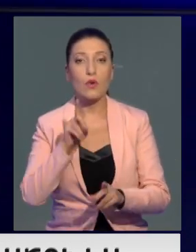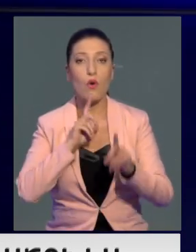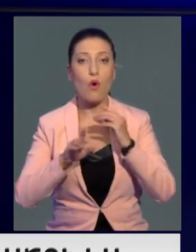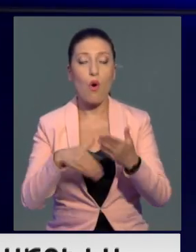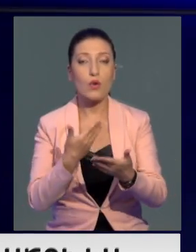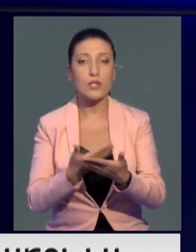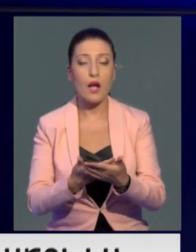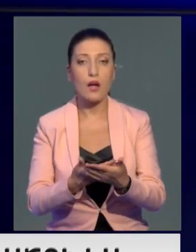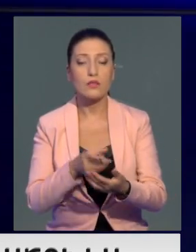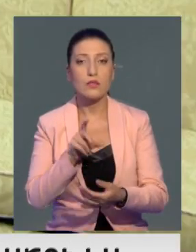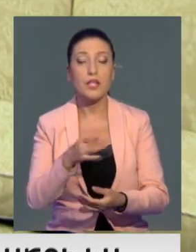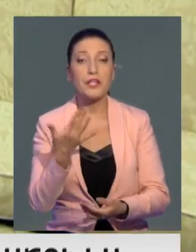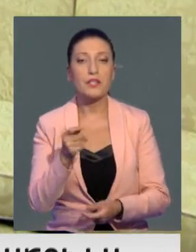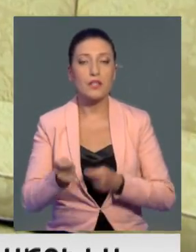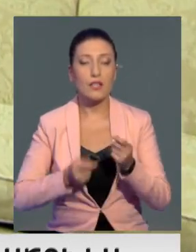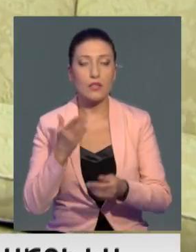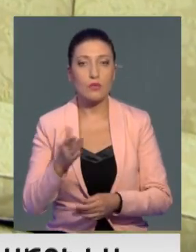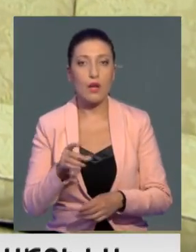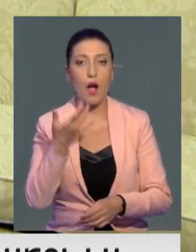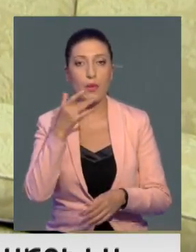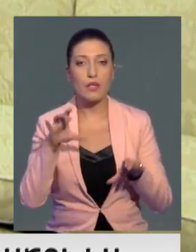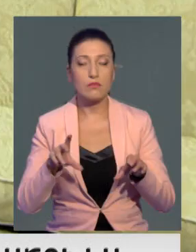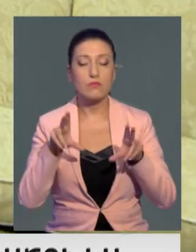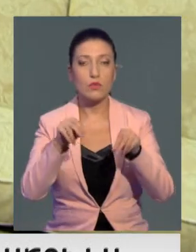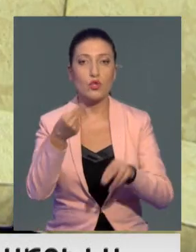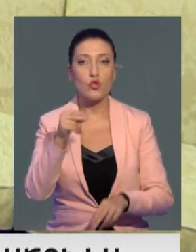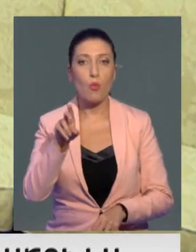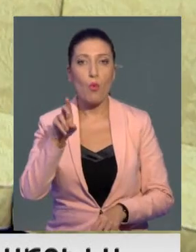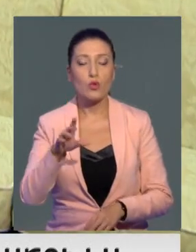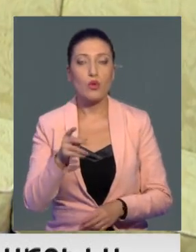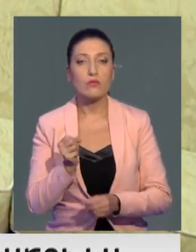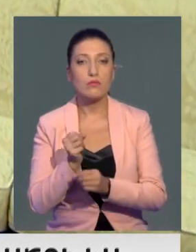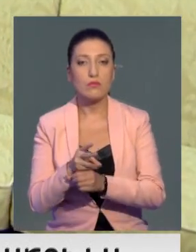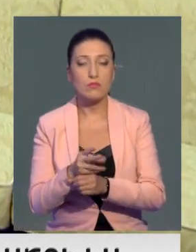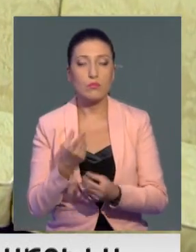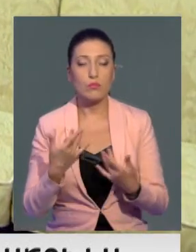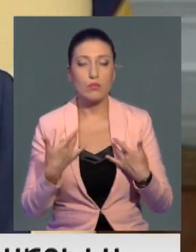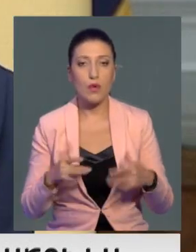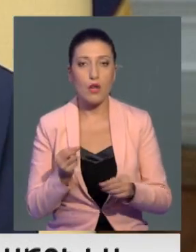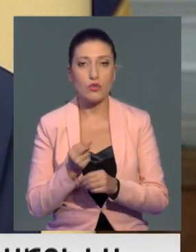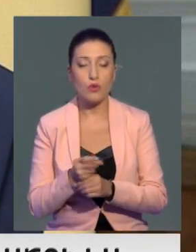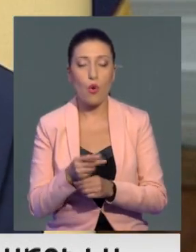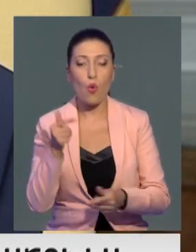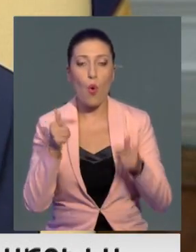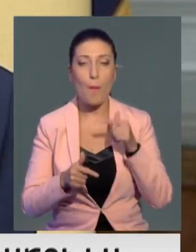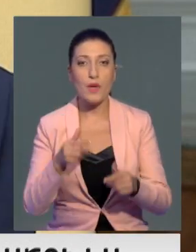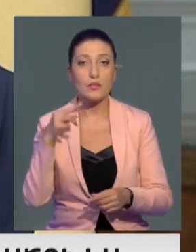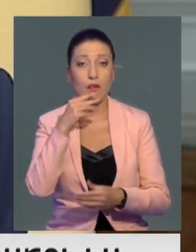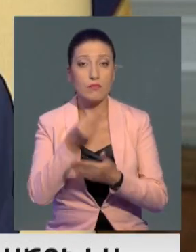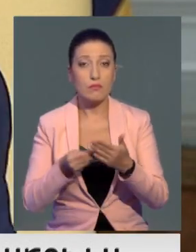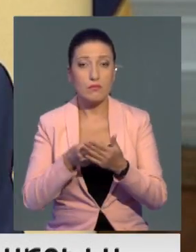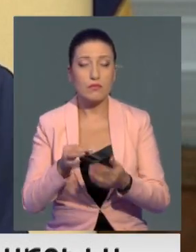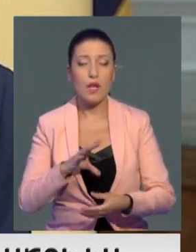պաշտոնին հավակնում է 5 թեկնածու։ Դոնալդ Թրամփը նշել է, որ Ջոն Բոլթոնին այդ պաշտոնից ազատել է կոպիտ սխալներ թույլ տալու պատճառով։ Նա հաճախ